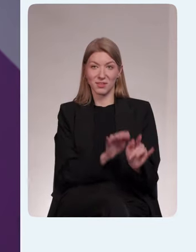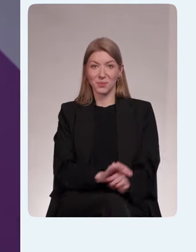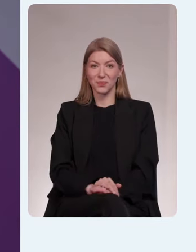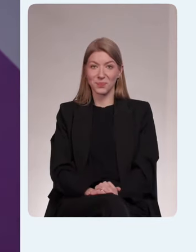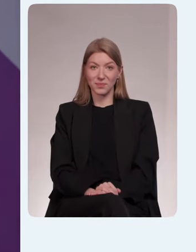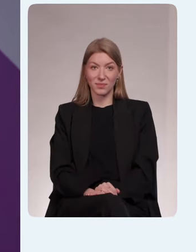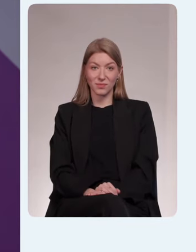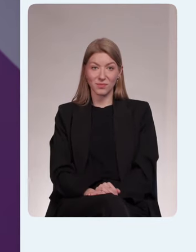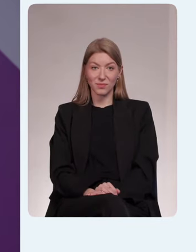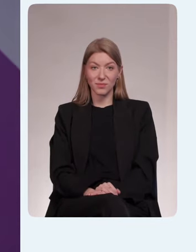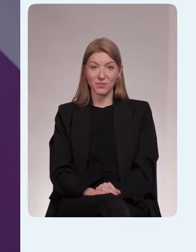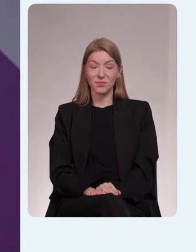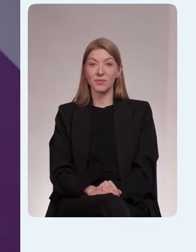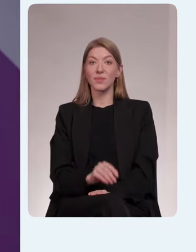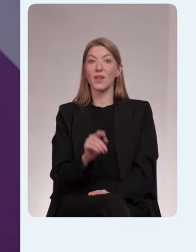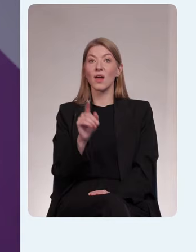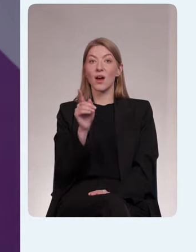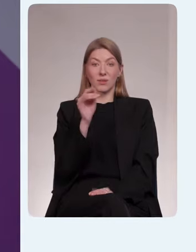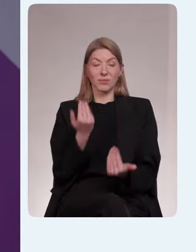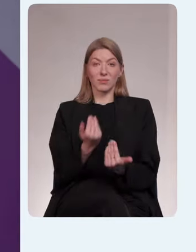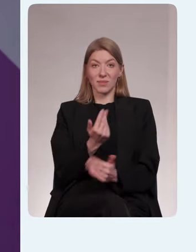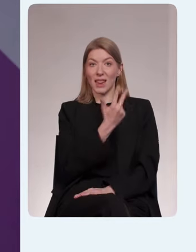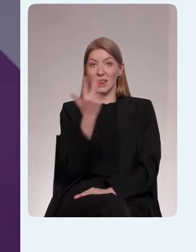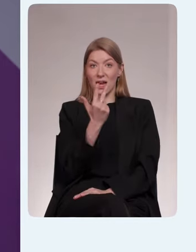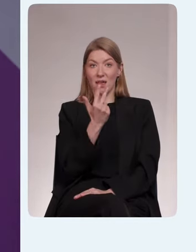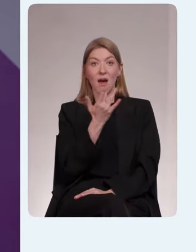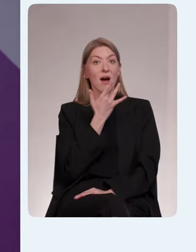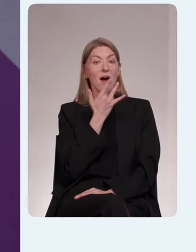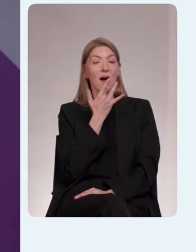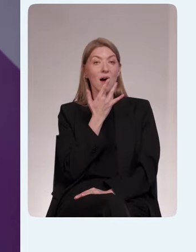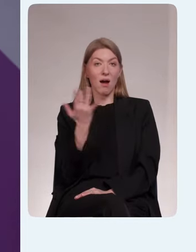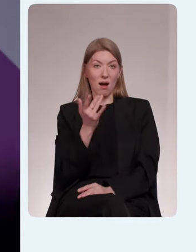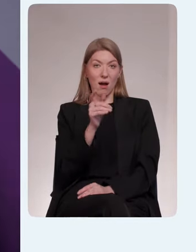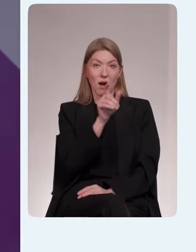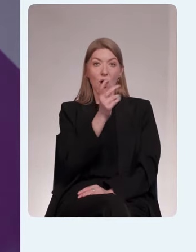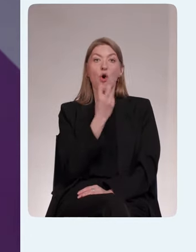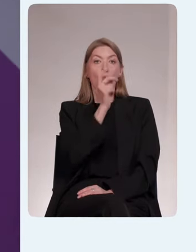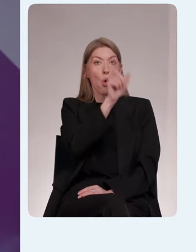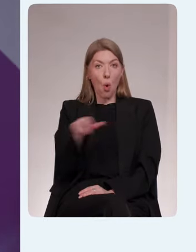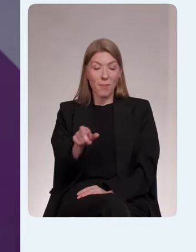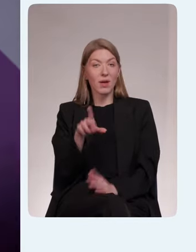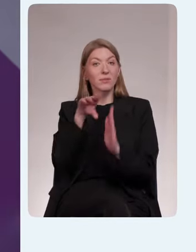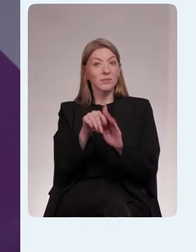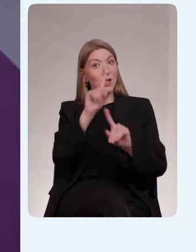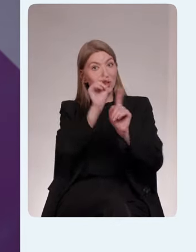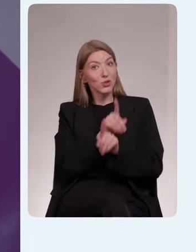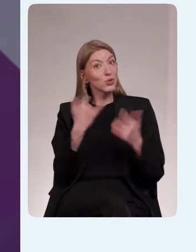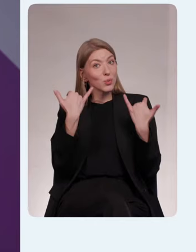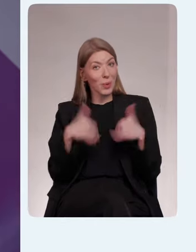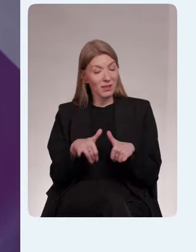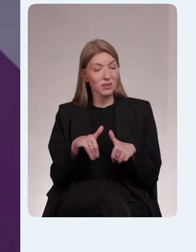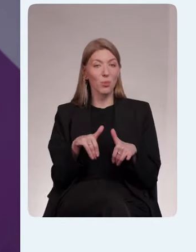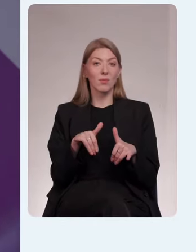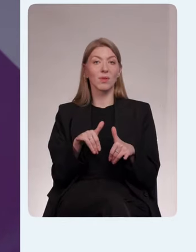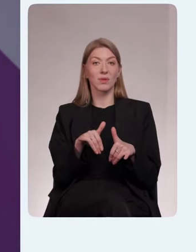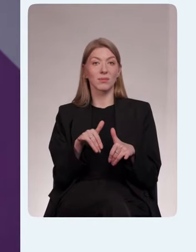Что, сегодня выступят перед вами три комика с сюрпризом. Я так называю инвалидность. Сюрприз,